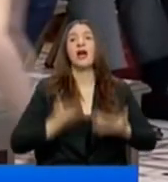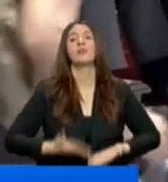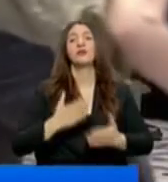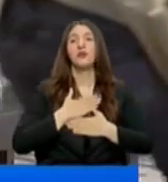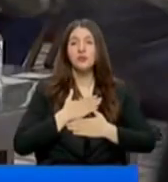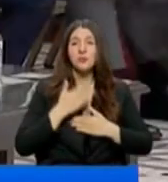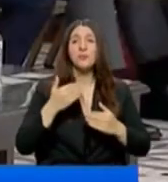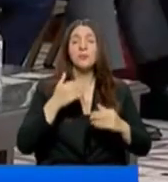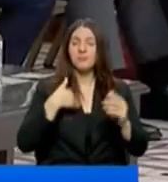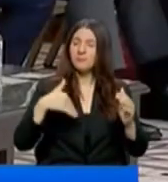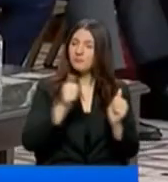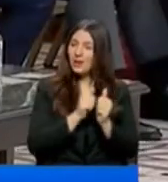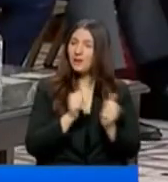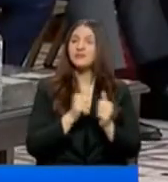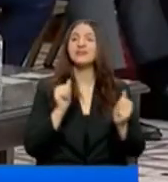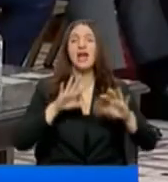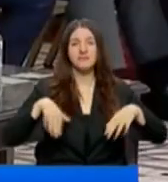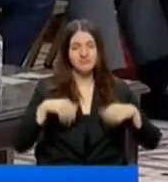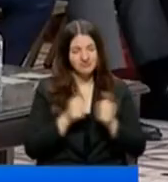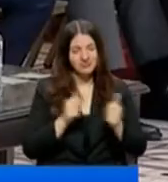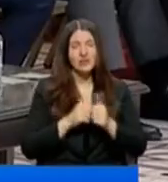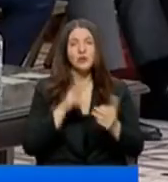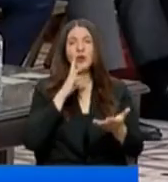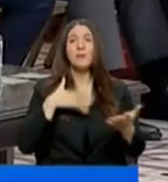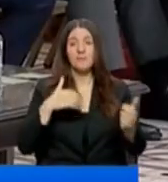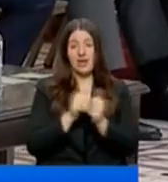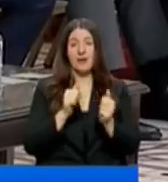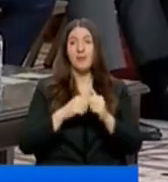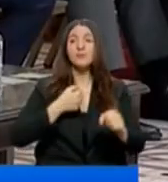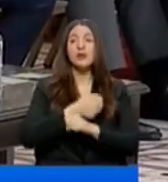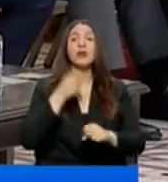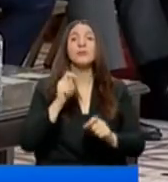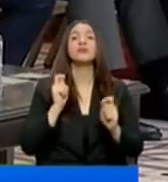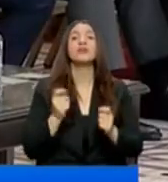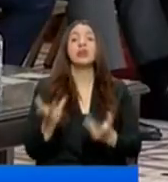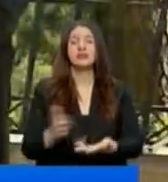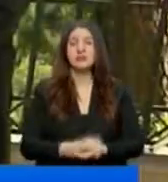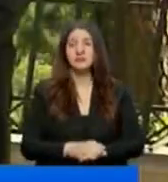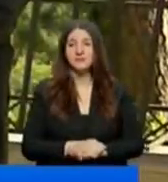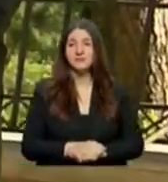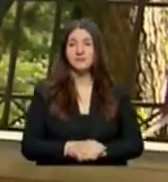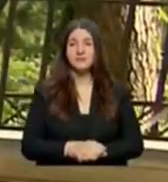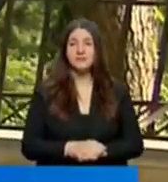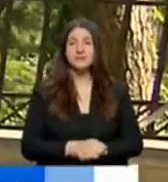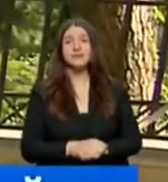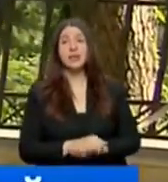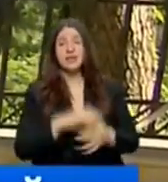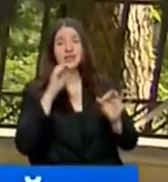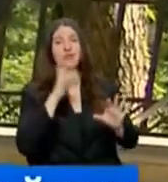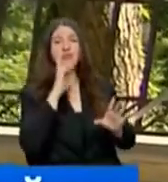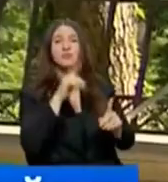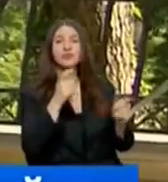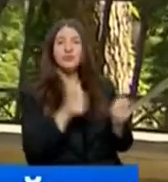ediyorum. Beraberiz, birlikteyiz. Sonuçta birlikte mücadele etmek zorundayız. Şimdi